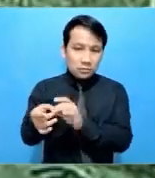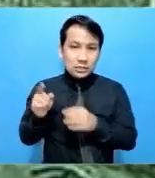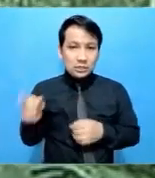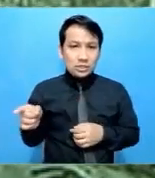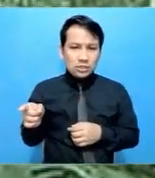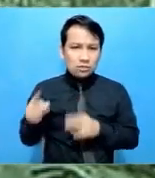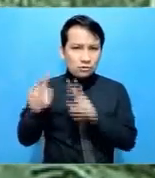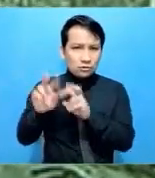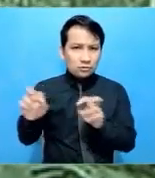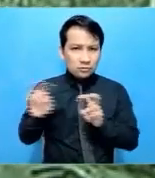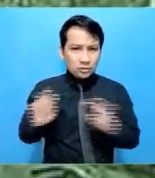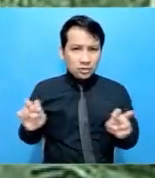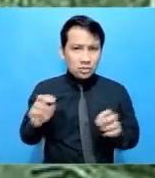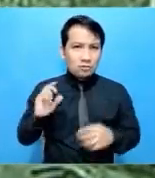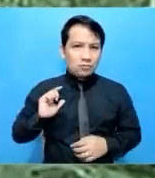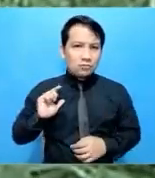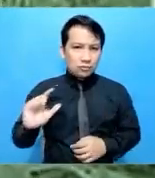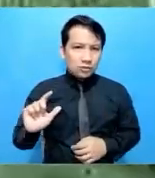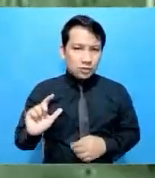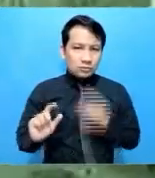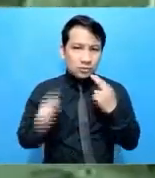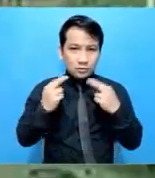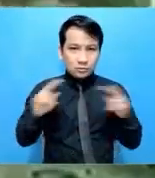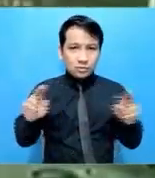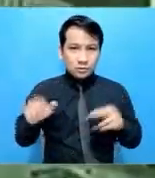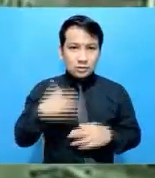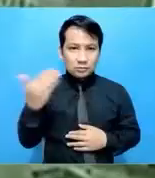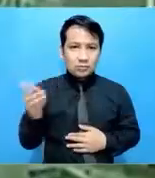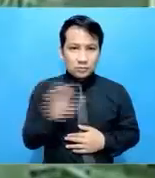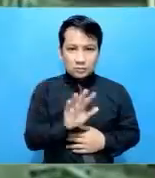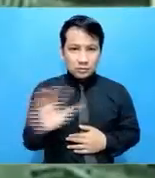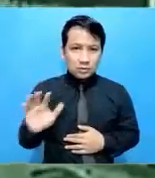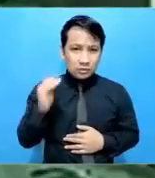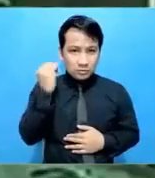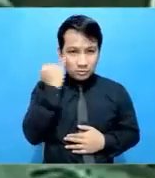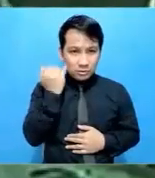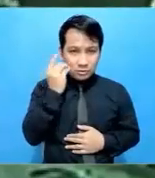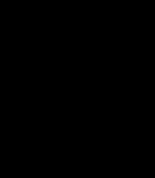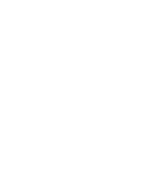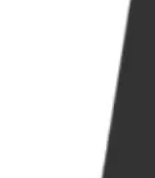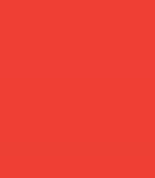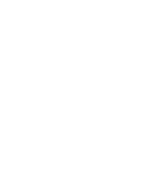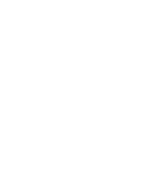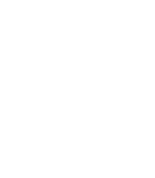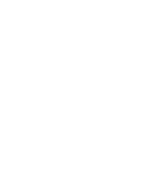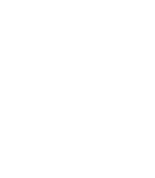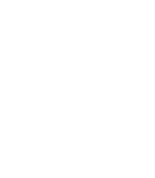imbestigasyon ng mga pulis. Nagbabalita mula sa Frontline, Jenny Dongon, News 5.